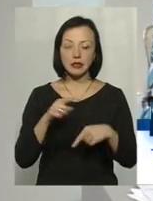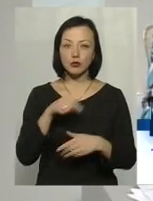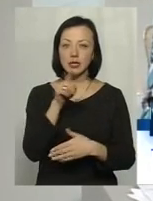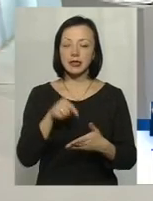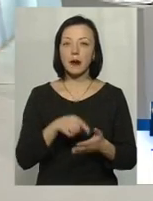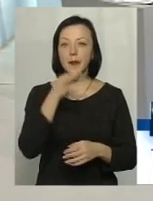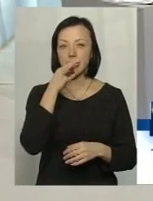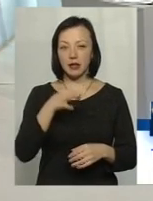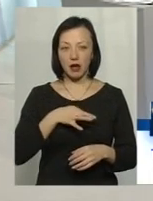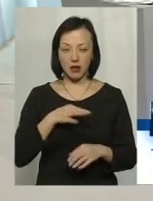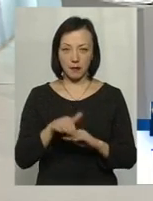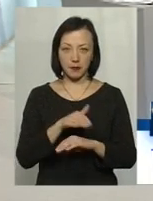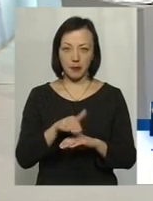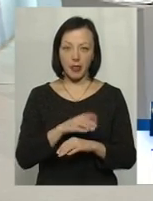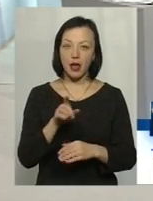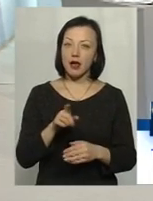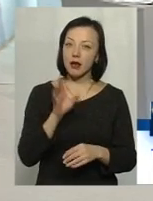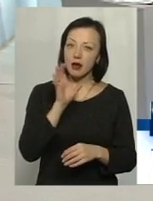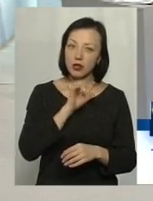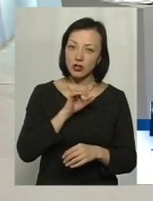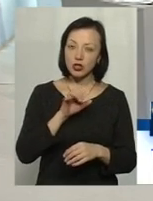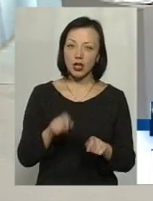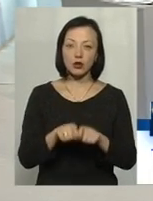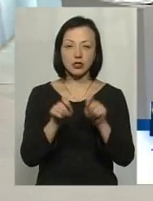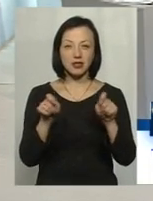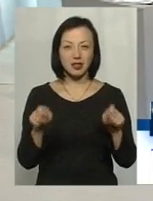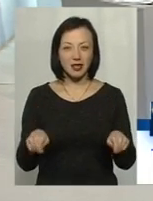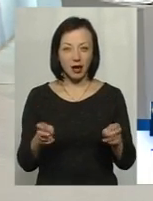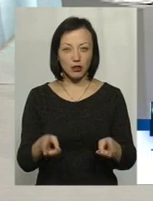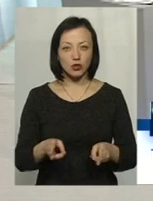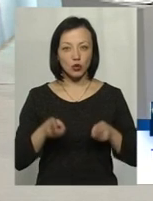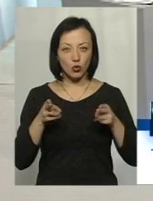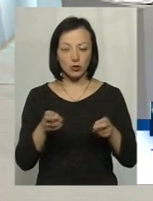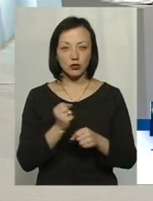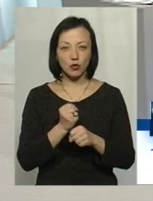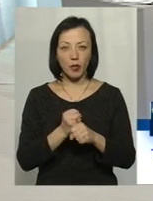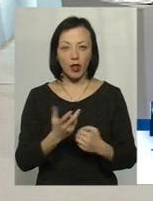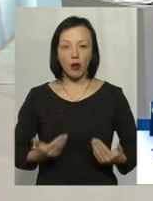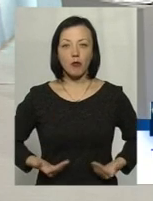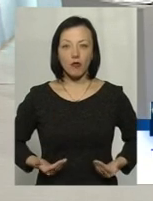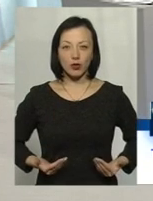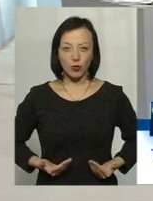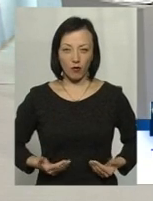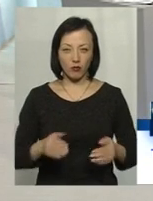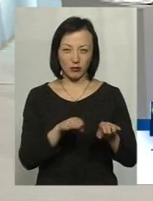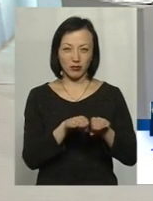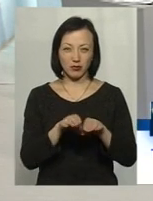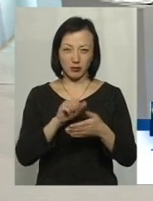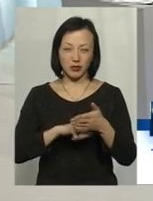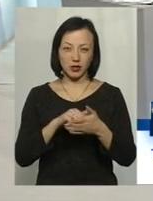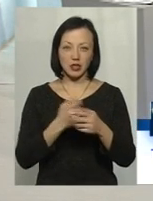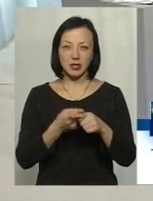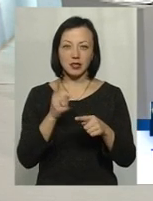Миколо, скажіть, будь ласка, крадіжки і розкриття злочинів, скоєних на побутовому ґрунті, ну, зазвичай у нас оці